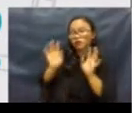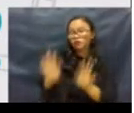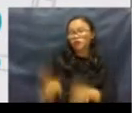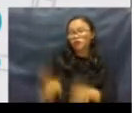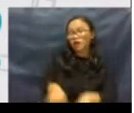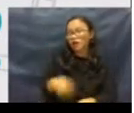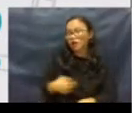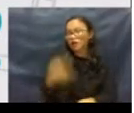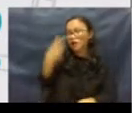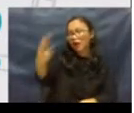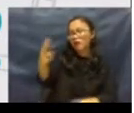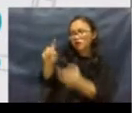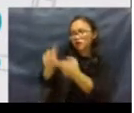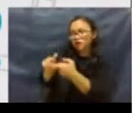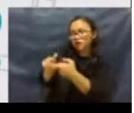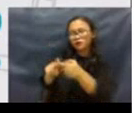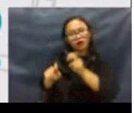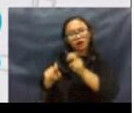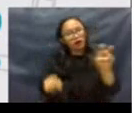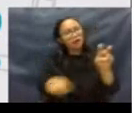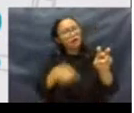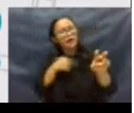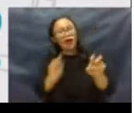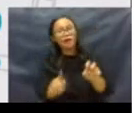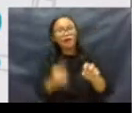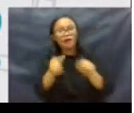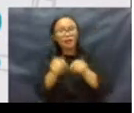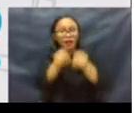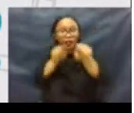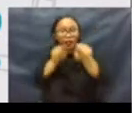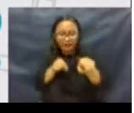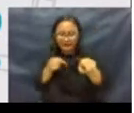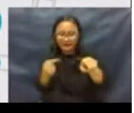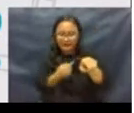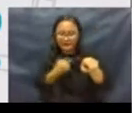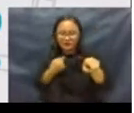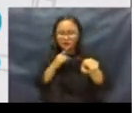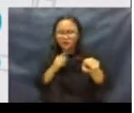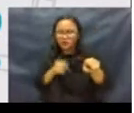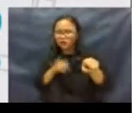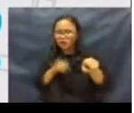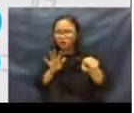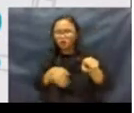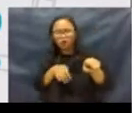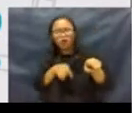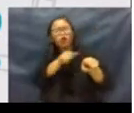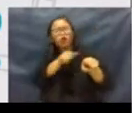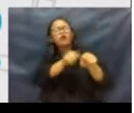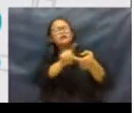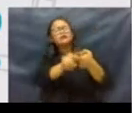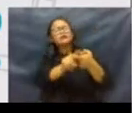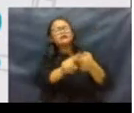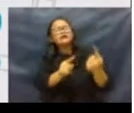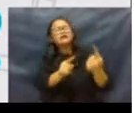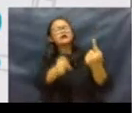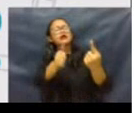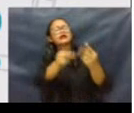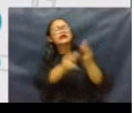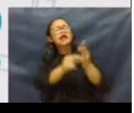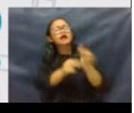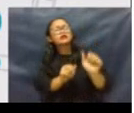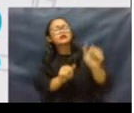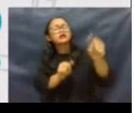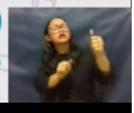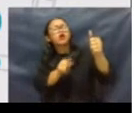mereka yang terlihat dokter itu mempraktikkan, berpartisipasi di kelas, dan mereka dapat skor yang jauh lebih tinggi.